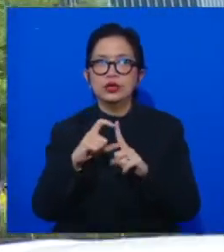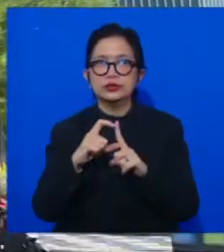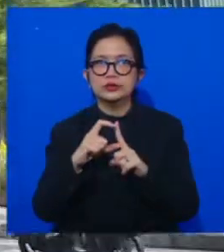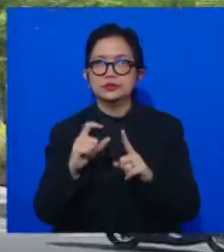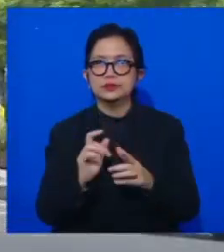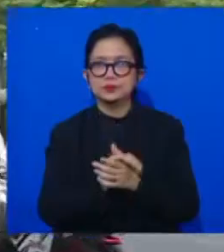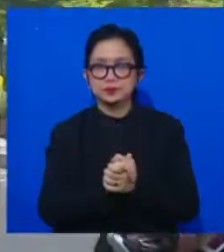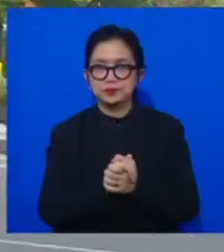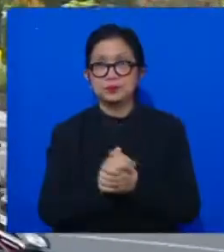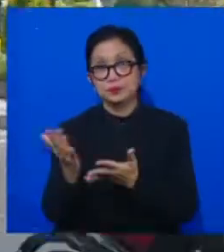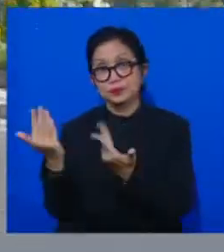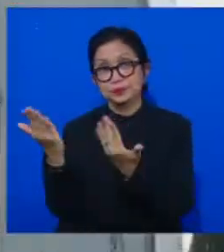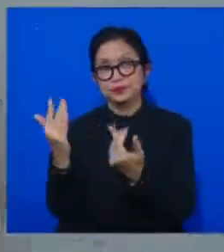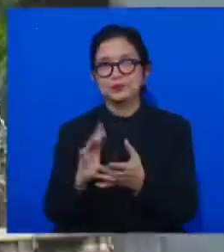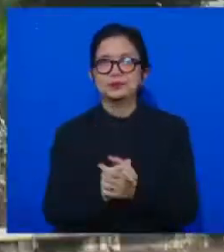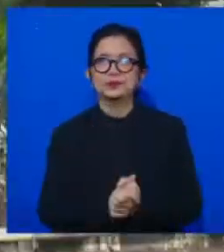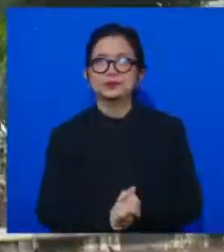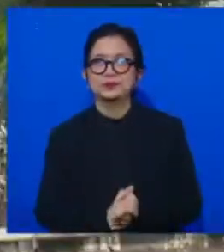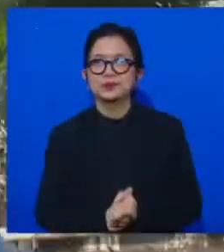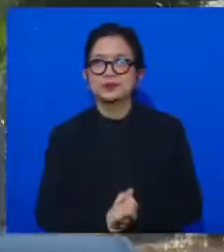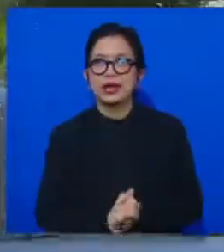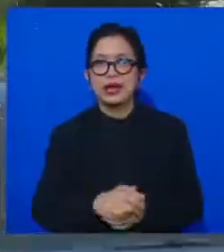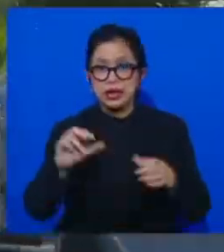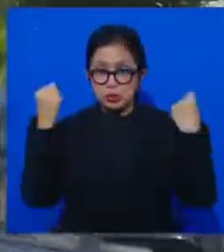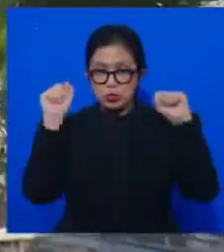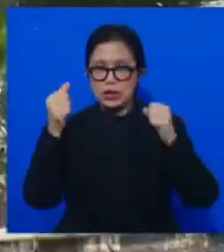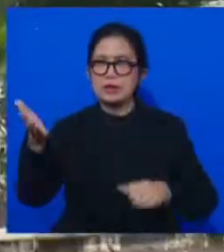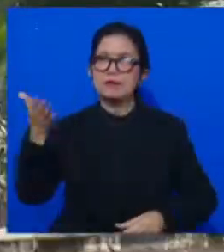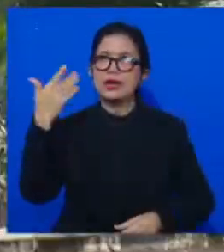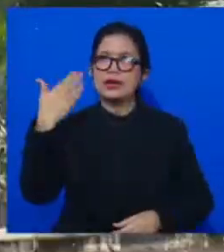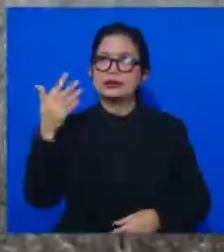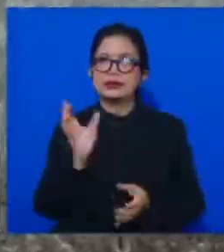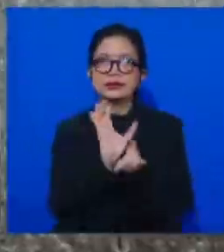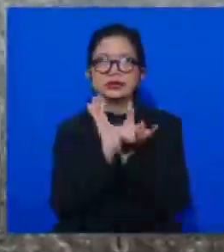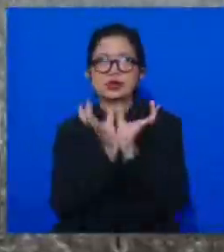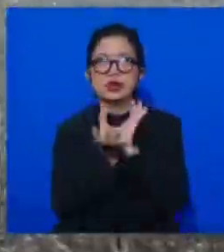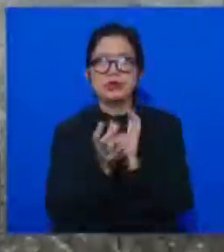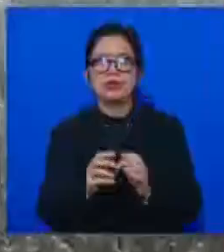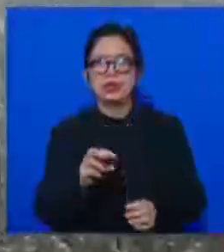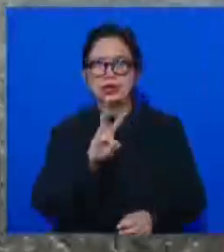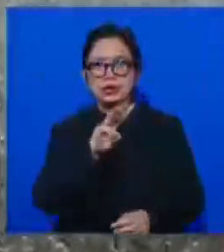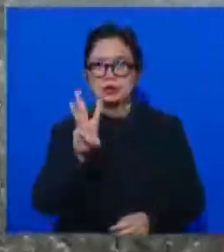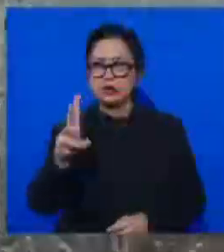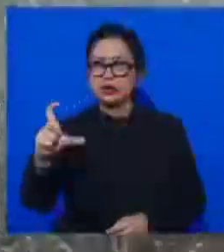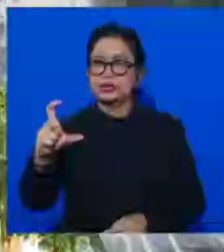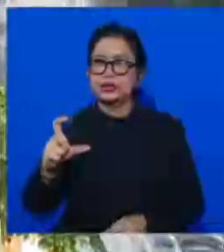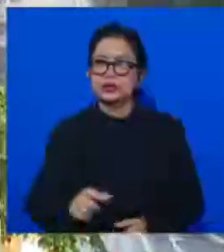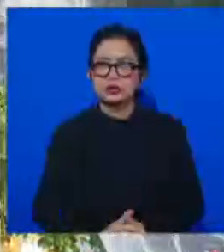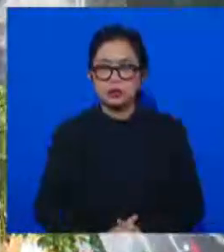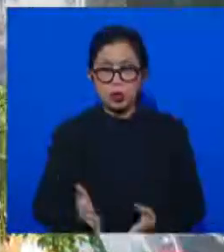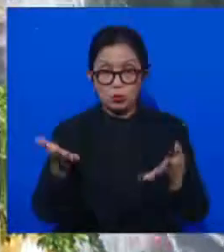Long weekend kali ini masuk dalam musim kemarau. Suhu siang hari di Surabaya, Jawa Timur berkisar 33 derajat